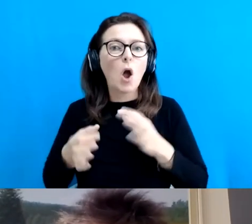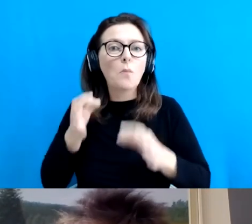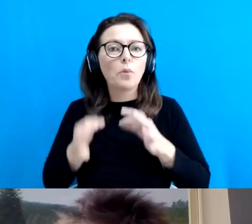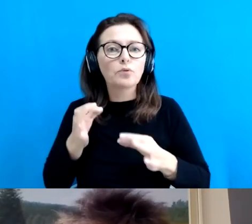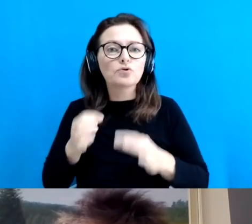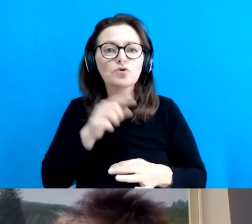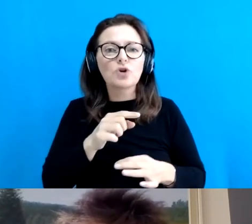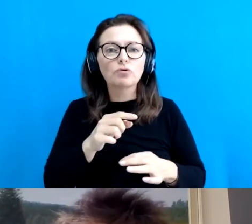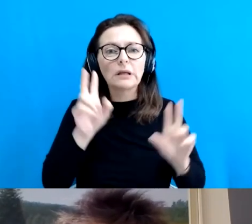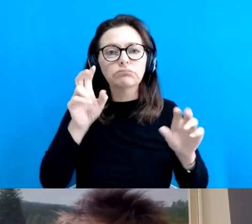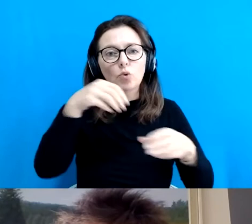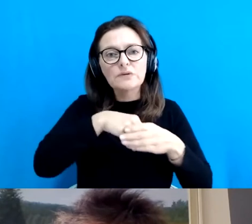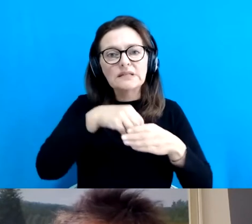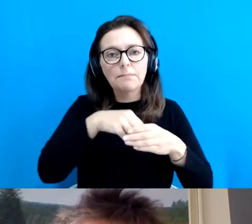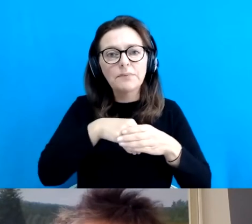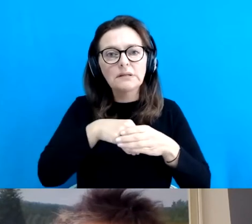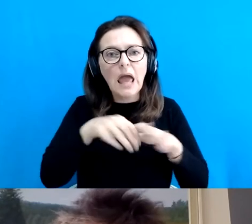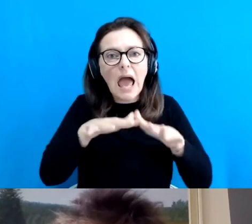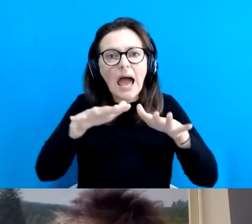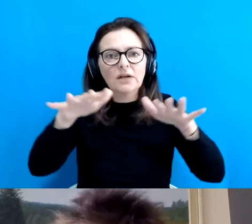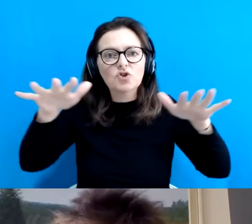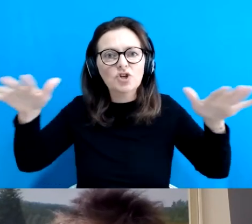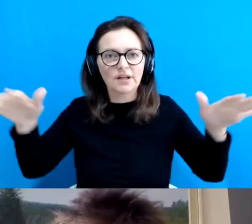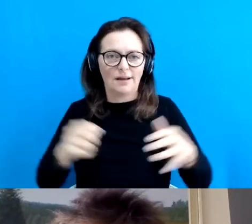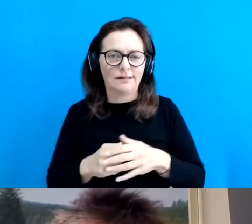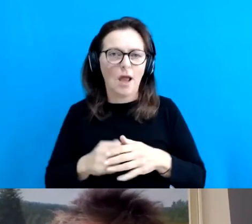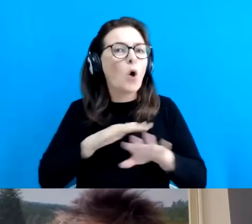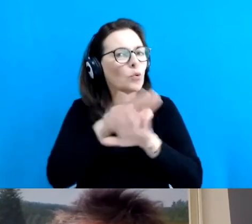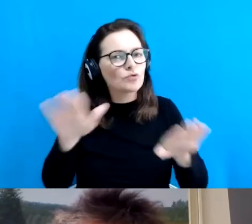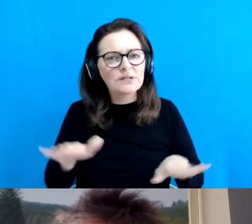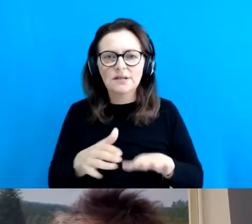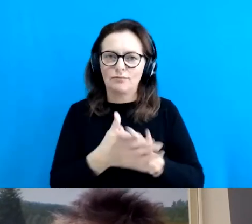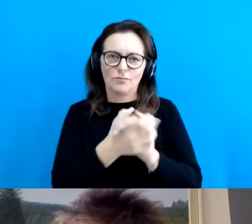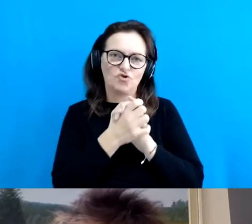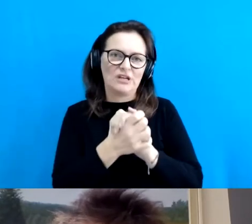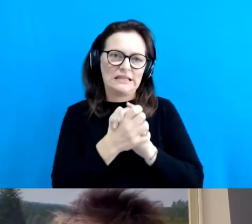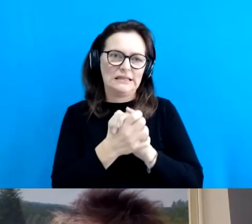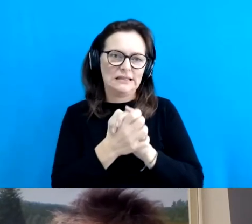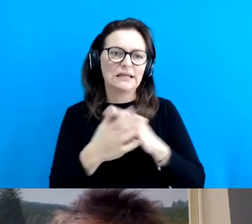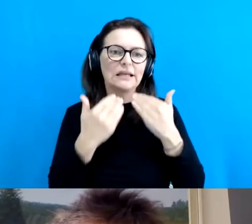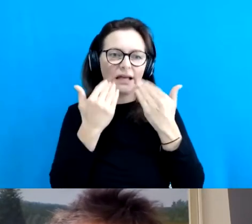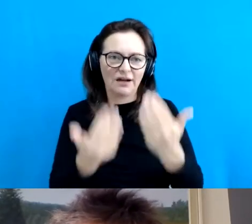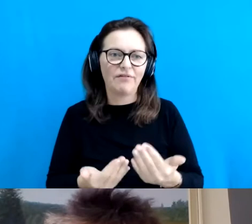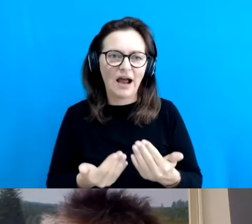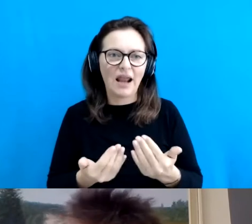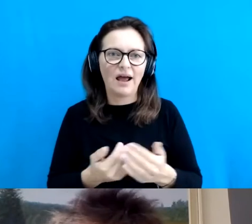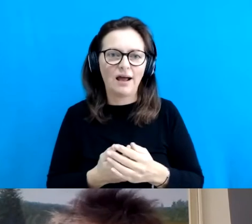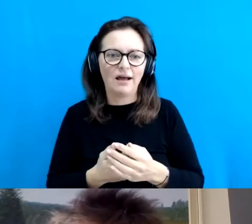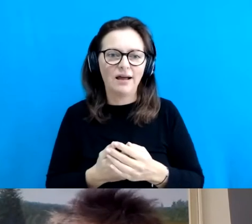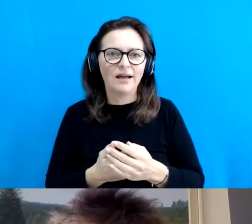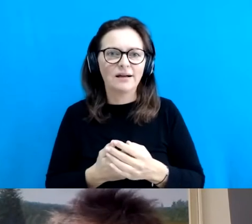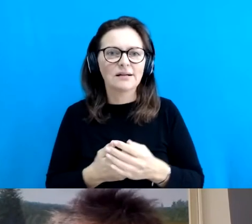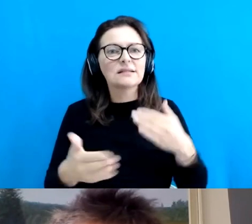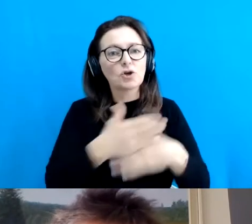zastopati in jih razširjati. Še enkrat vsem čestitke in pa hvala vsem, ki ste na tem dobrem